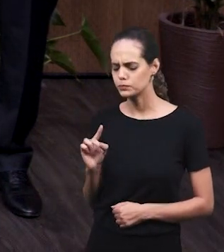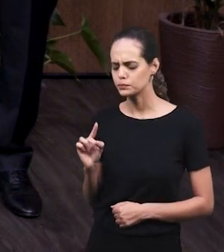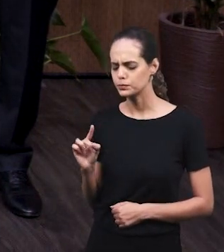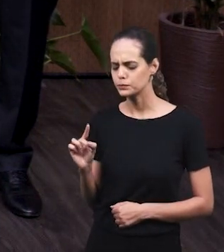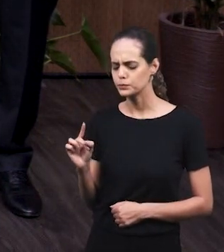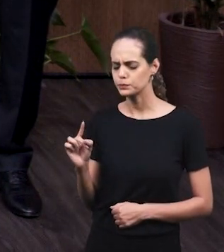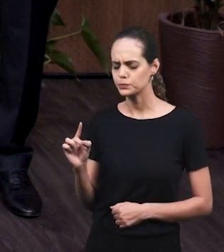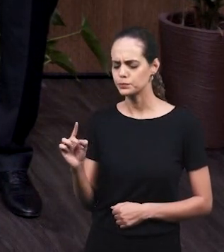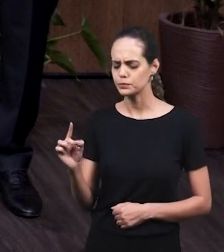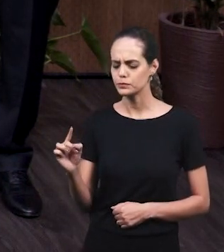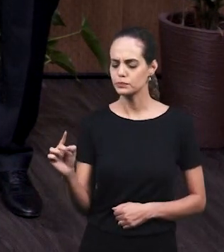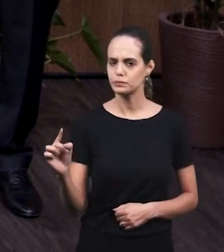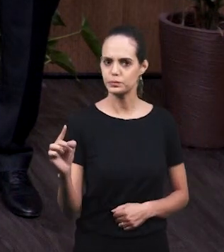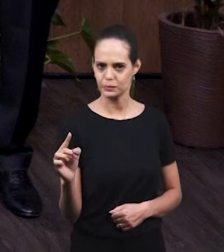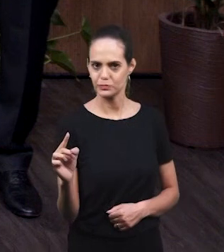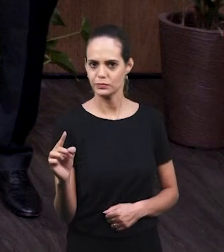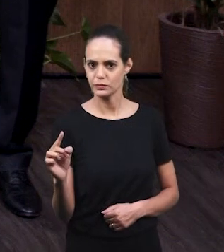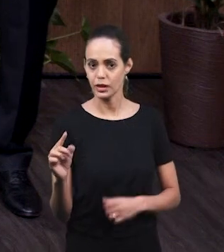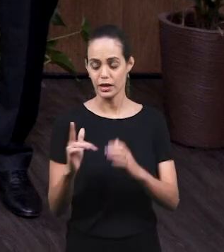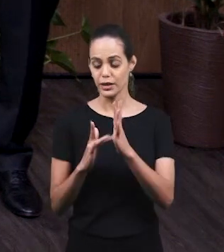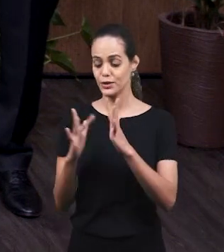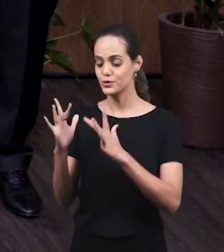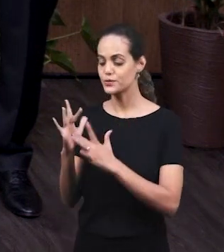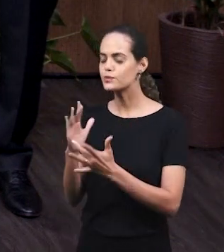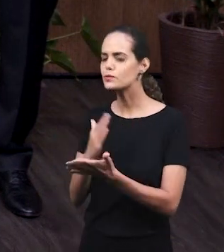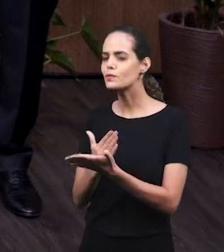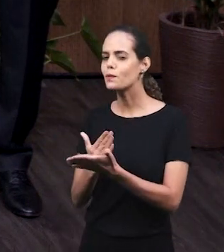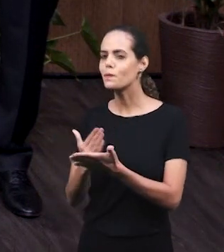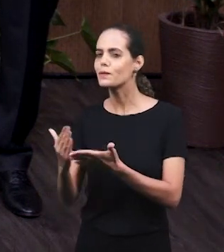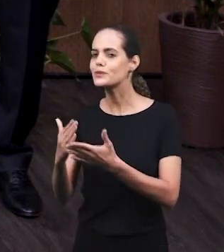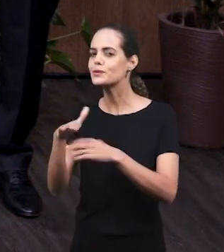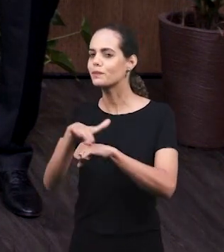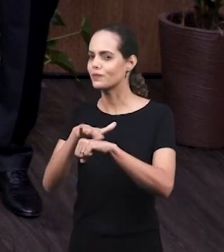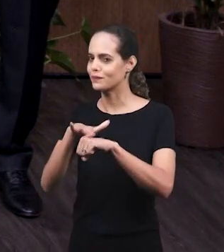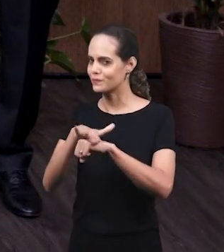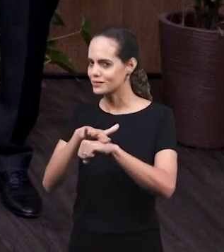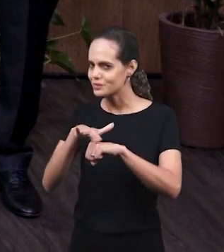a pris l'initiative. Tout dans le projet de salut,